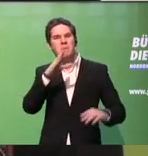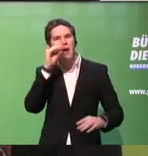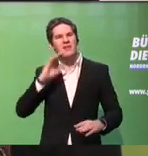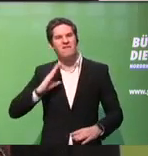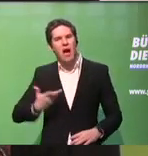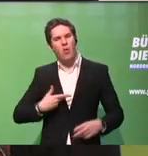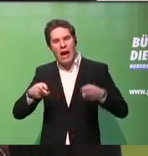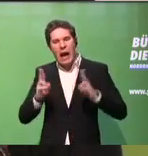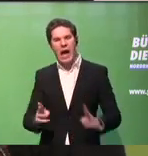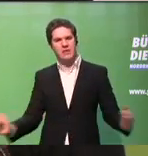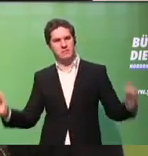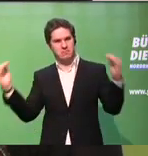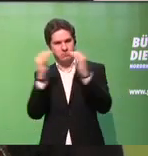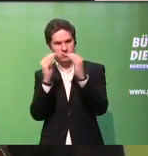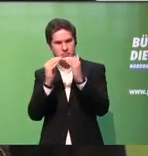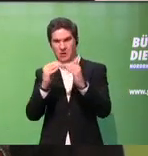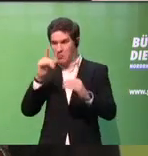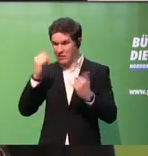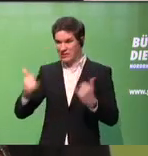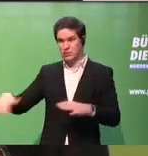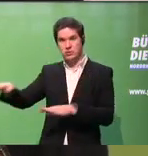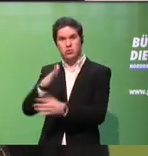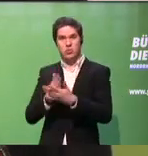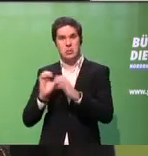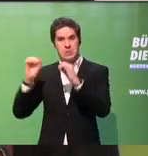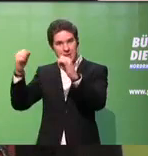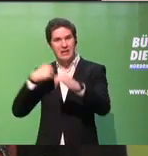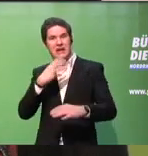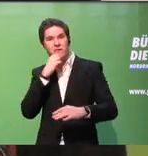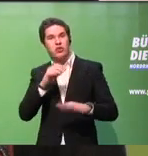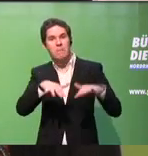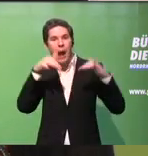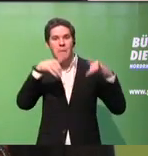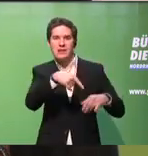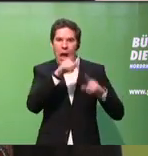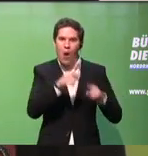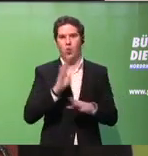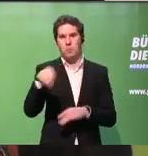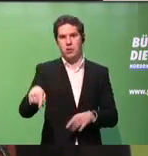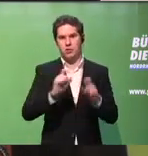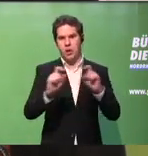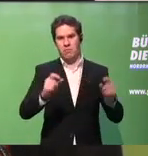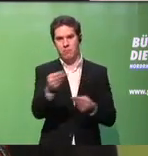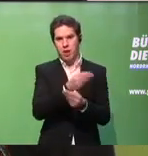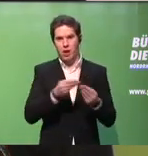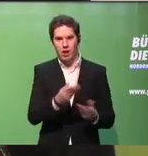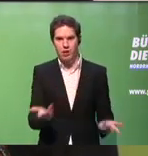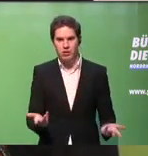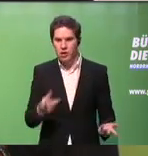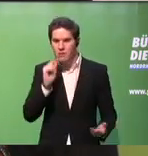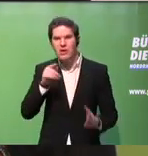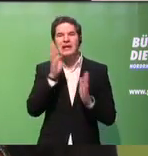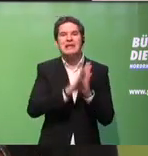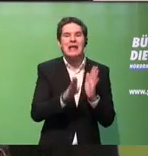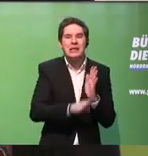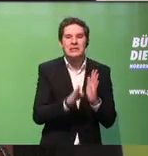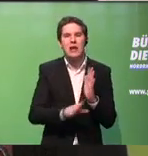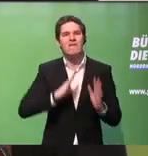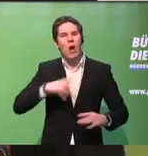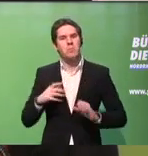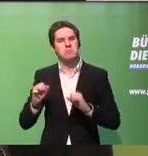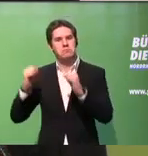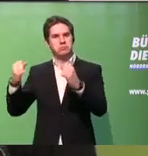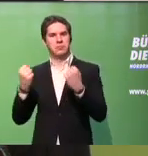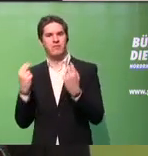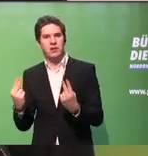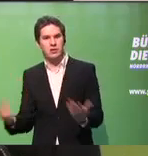ins Europäische Parlament tragen. Denn auch das ist Europa. Ein solidarisches Streiten für Diskriminierung und für Emanzipation,